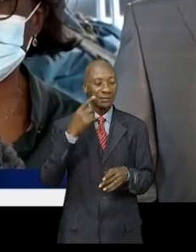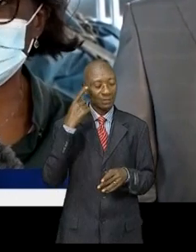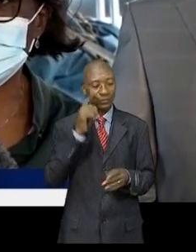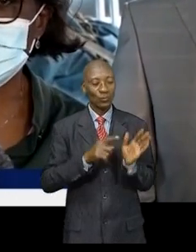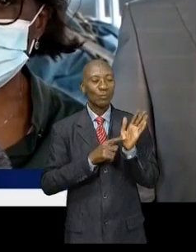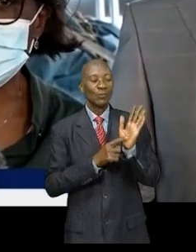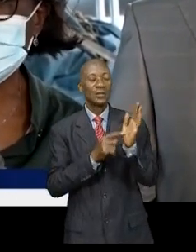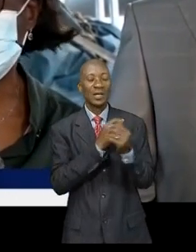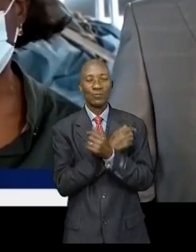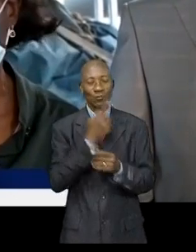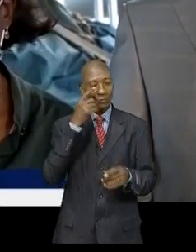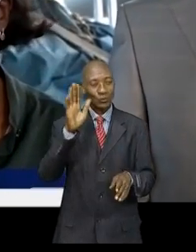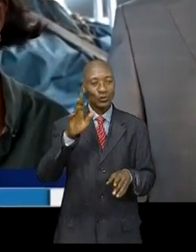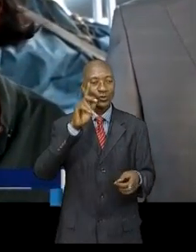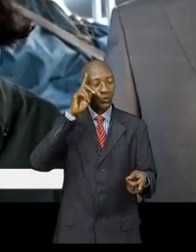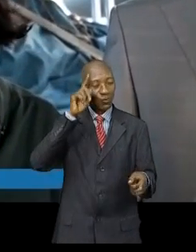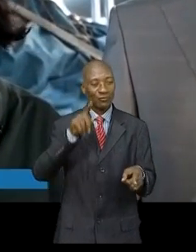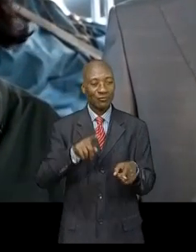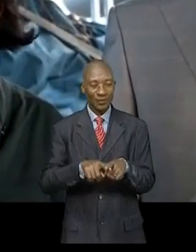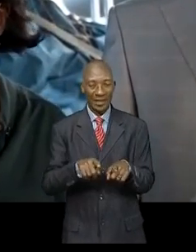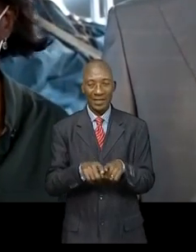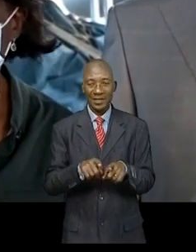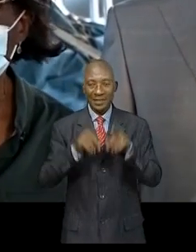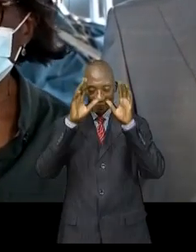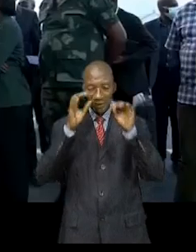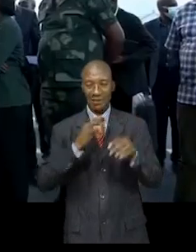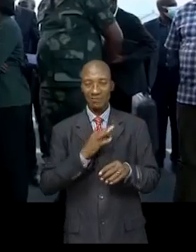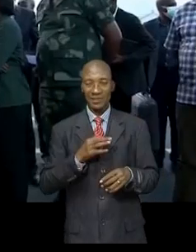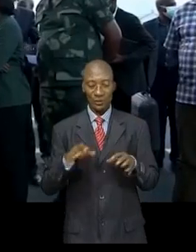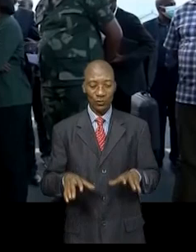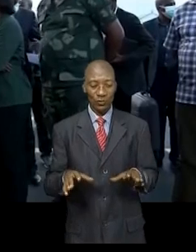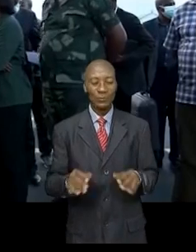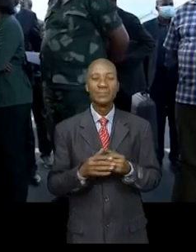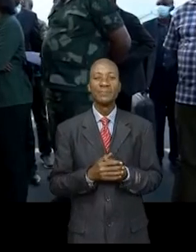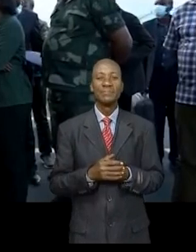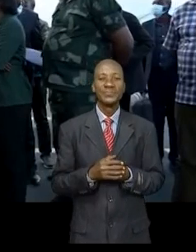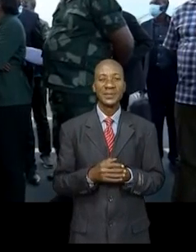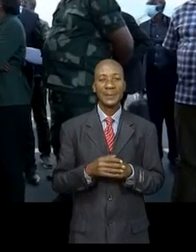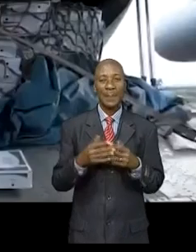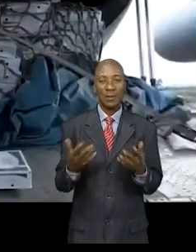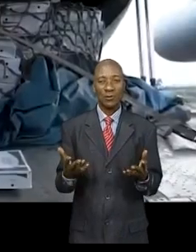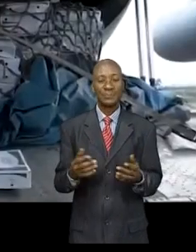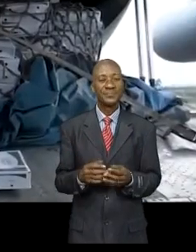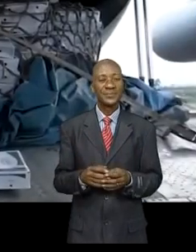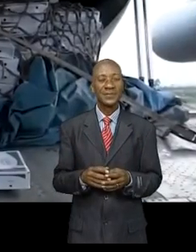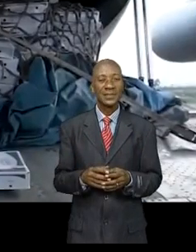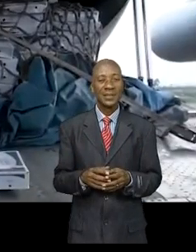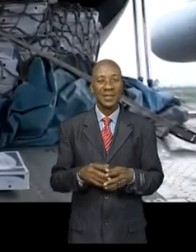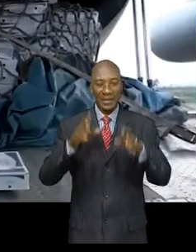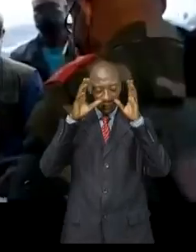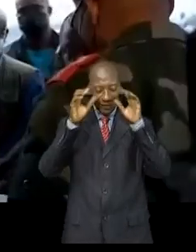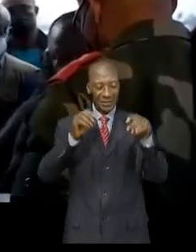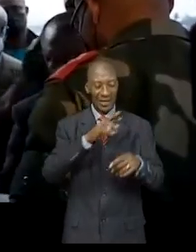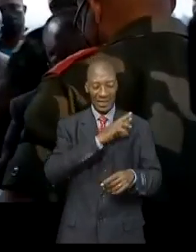notre présence pour cette catastrophe de Goma. Marqué par cette action caritative, le président de la